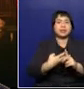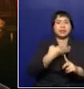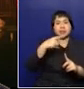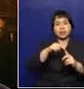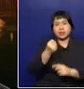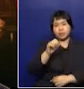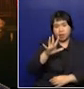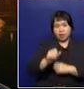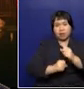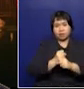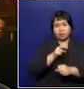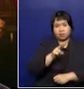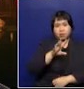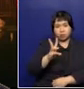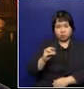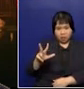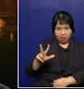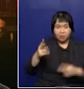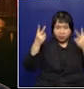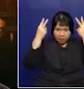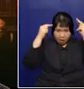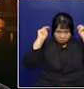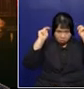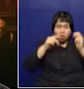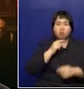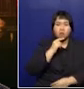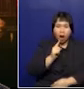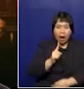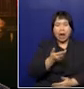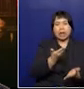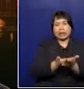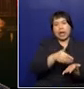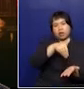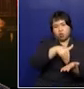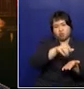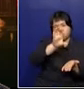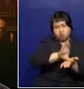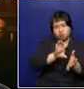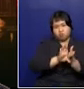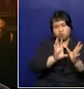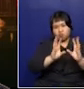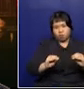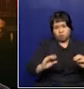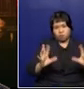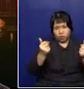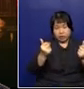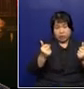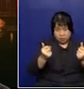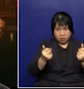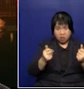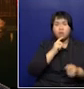ษายน2563นะนายกรัฐมนตรีฮะบอกว่างบกลางหมดแล้วที่ท่านต้องใช้ฉุ